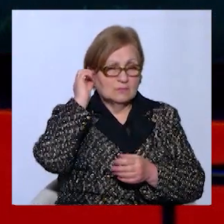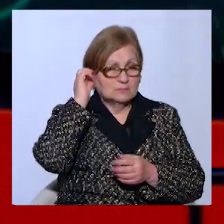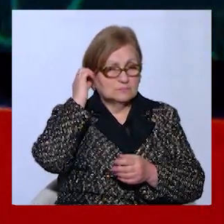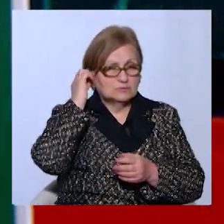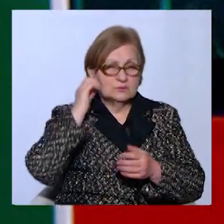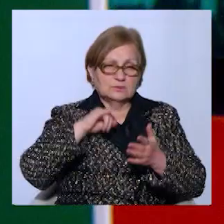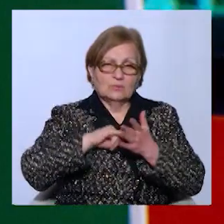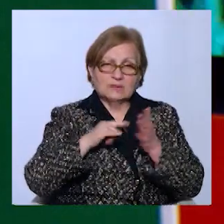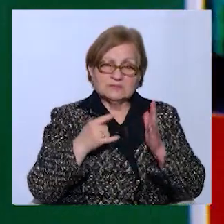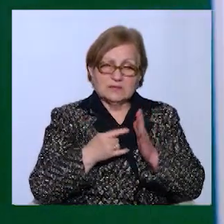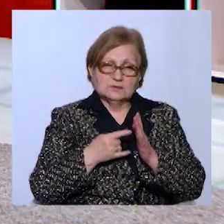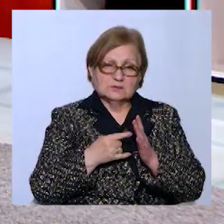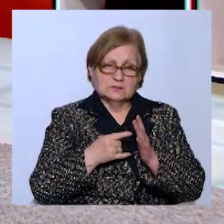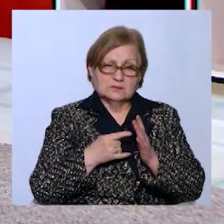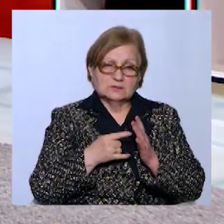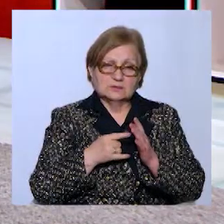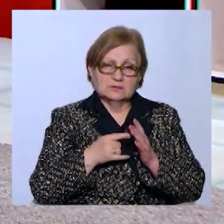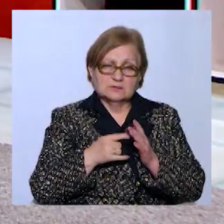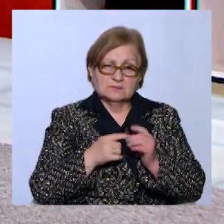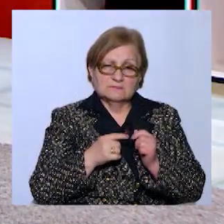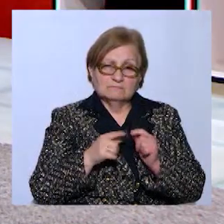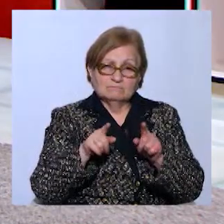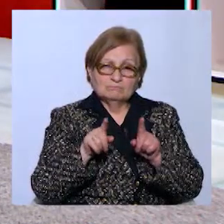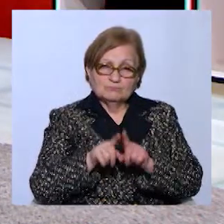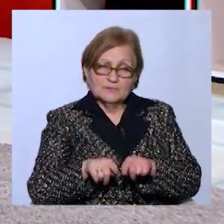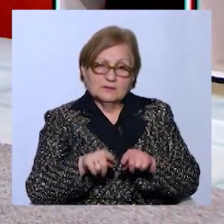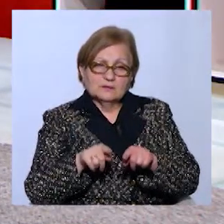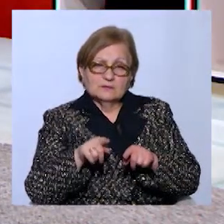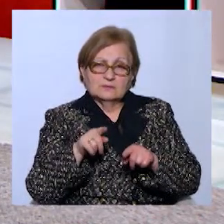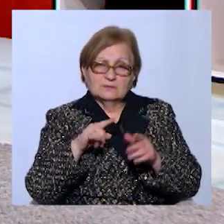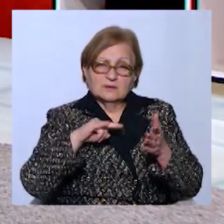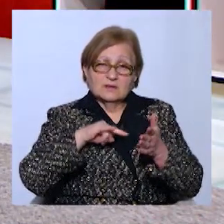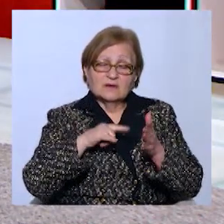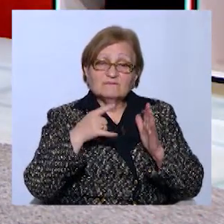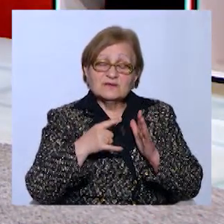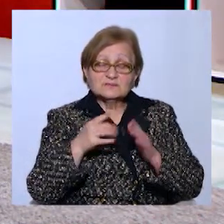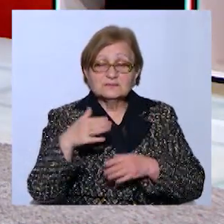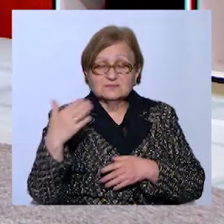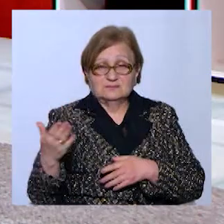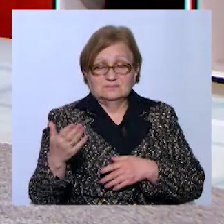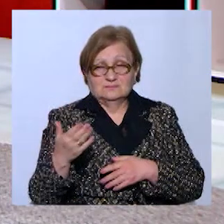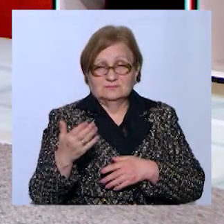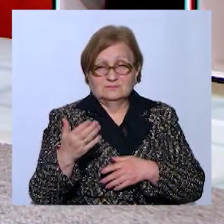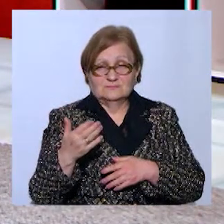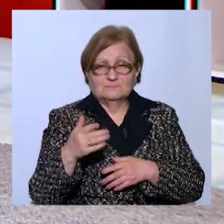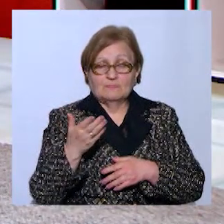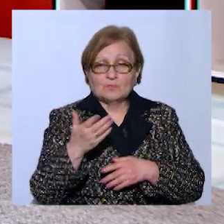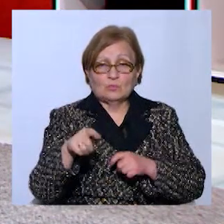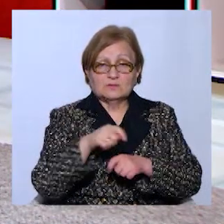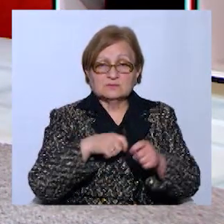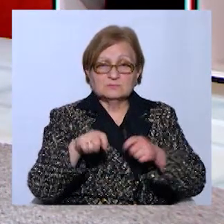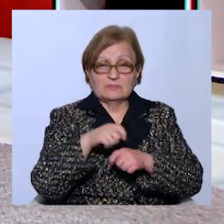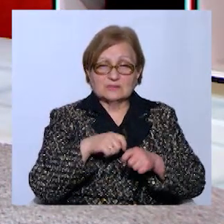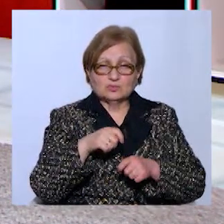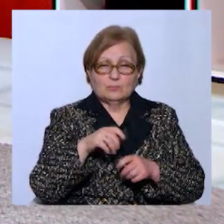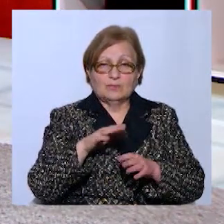კვადრატი, რას ნიშნავს? მიპოვნე ისეთი კვადრატი, ეს ნიშნავს რომ იგივე თქვა, მიპოვნე კვადრატის გვერდი, რომლის ფართობიც უდრის ამას,